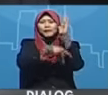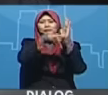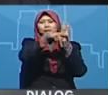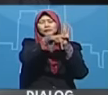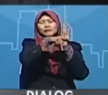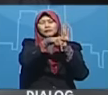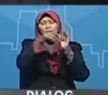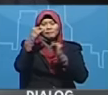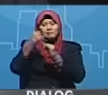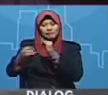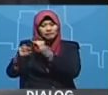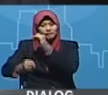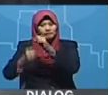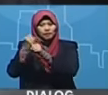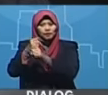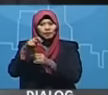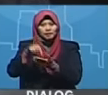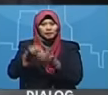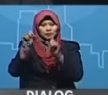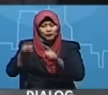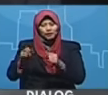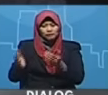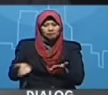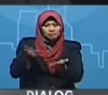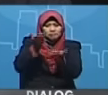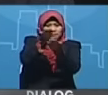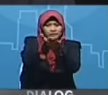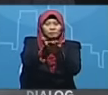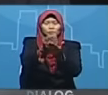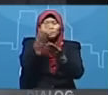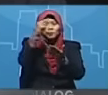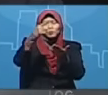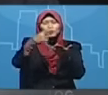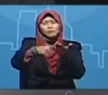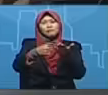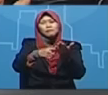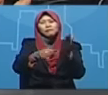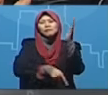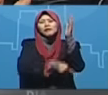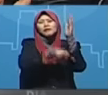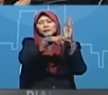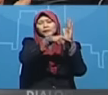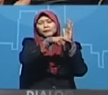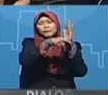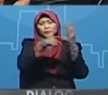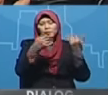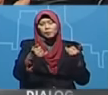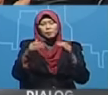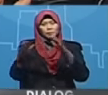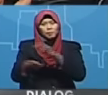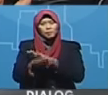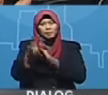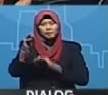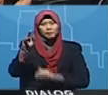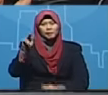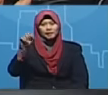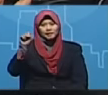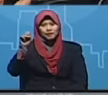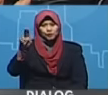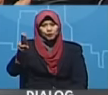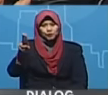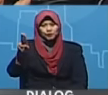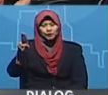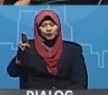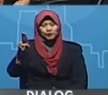nanti mungkin kita dapat bawa masuk ke parlimen untuk bacaan kali pertama. Okey. Jadi di bawah MKSU ini juga ya, saya melihat sepintas